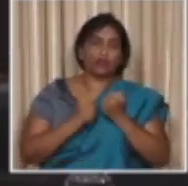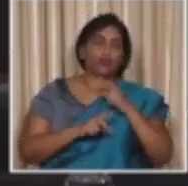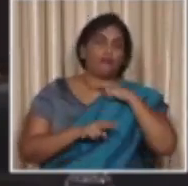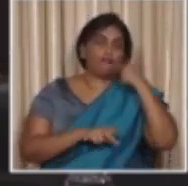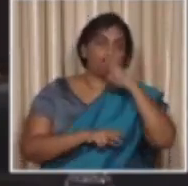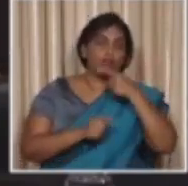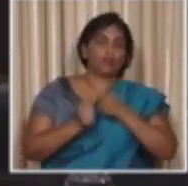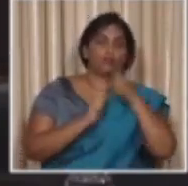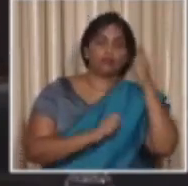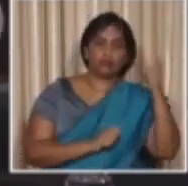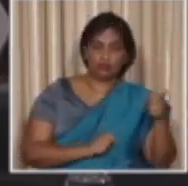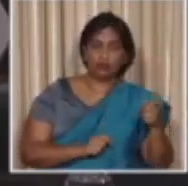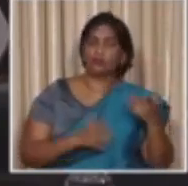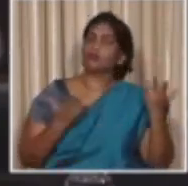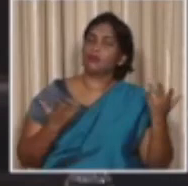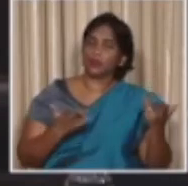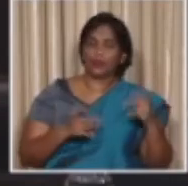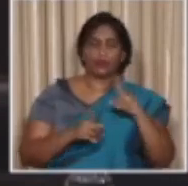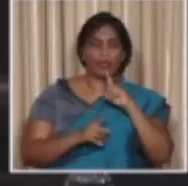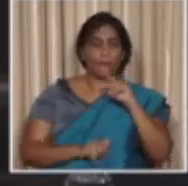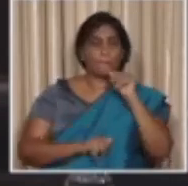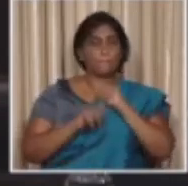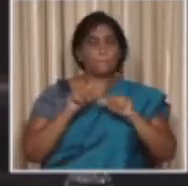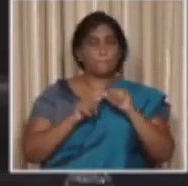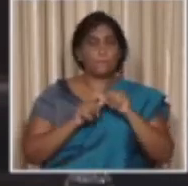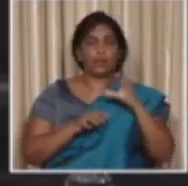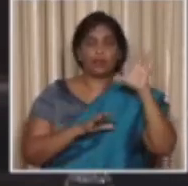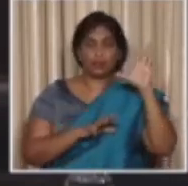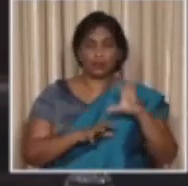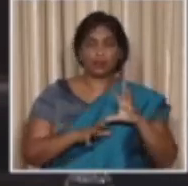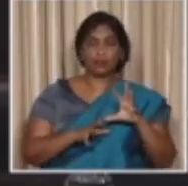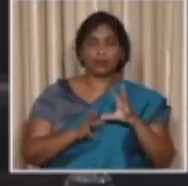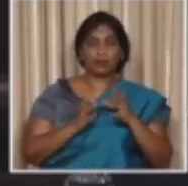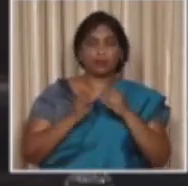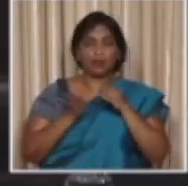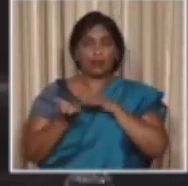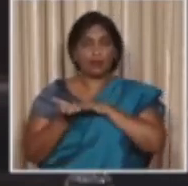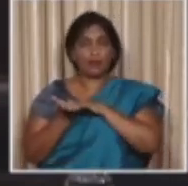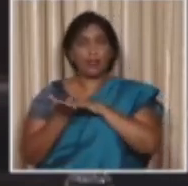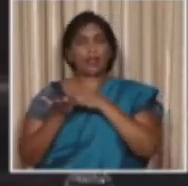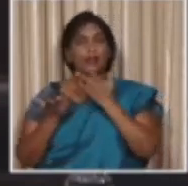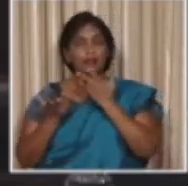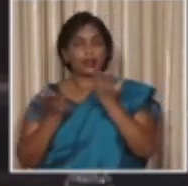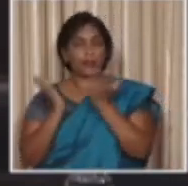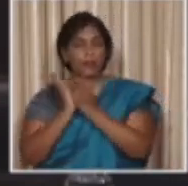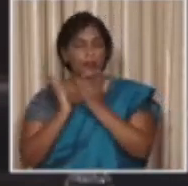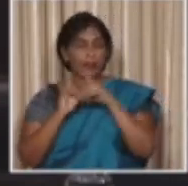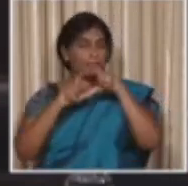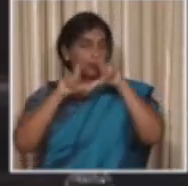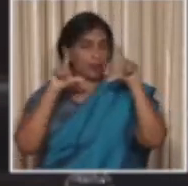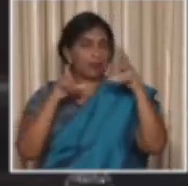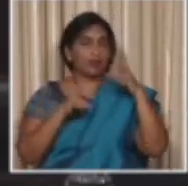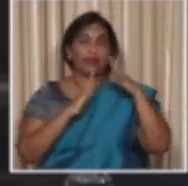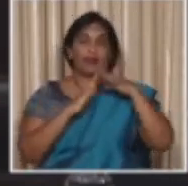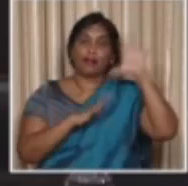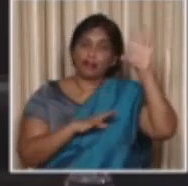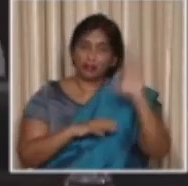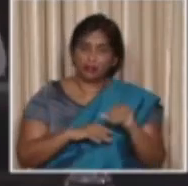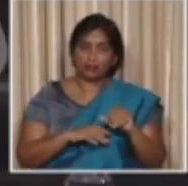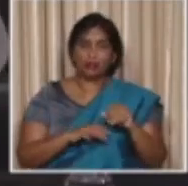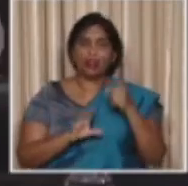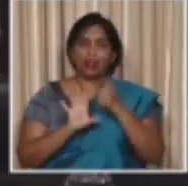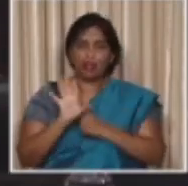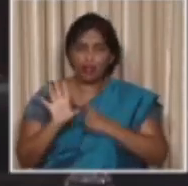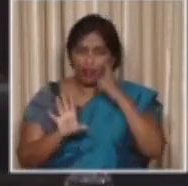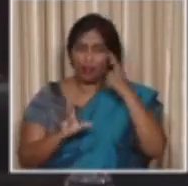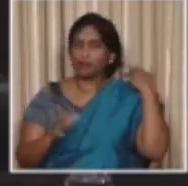ෆාමසියට. එහෙම නැත්තම් කියනවා බෙහෙත් එක දාන්න අර පුංචි කවරයක් නැහැ. කඩනාසි නැහැ. ඒකත් ගෙදරින් අරන් යන්න ඕනේ. දැන් අවුරුද්දක්